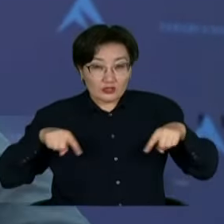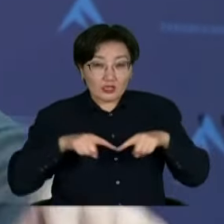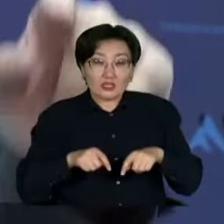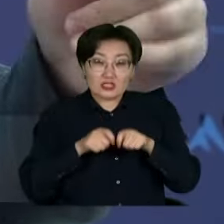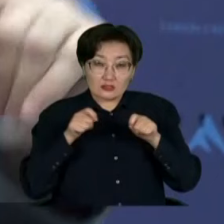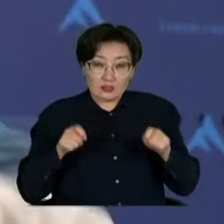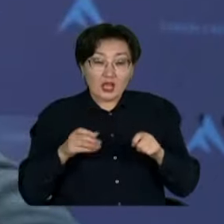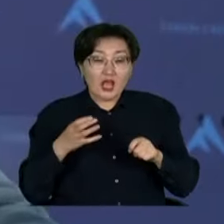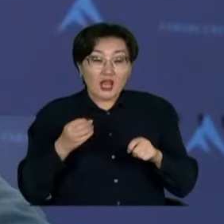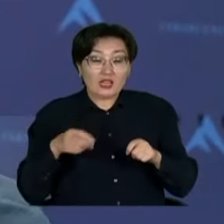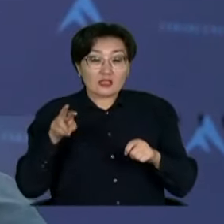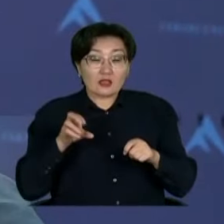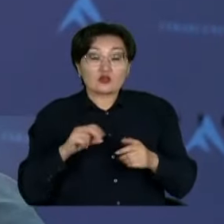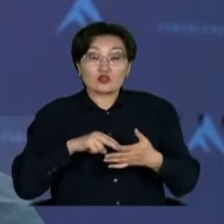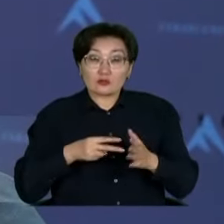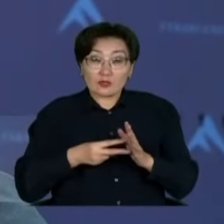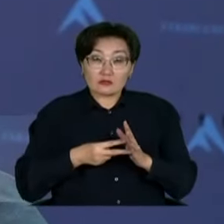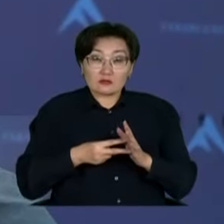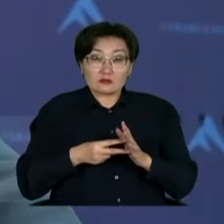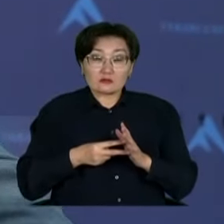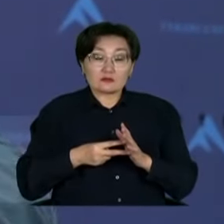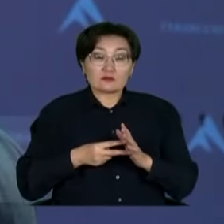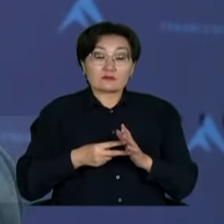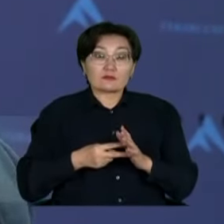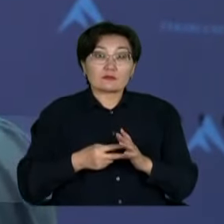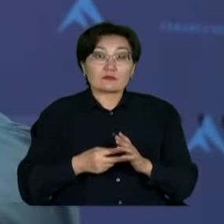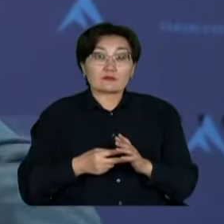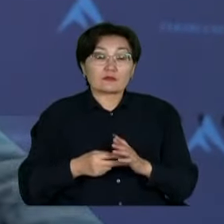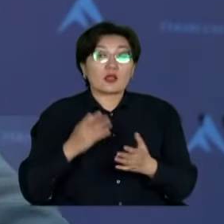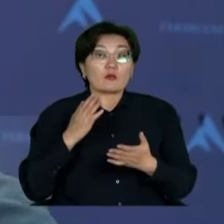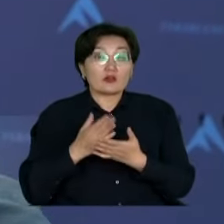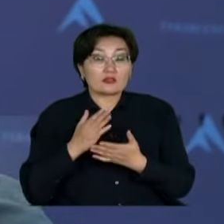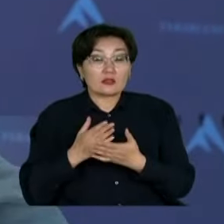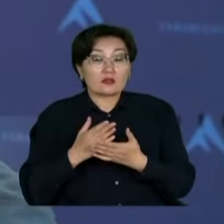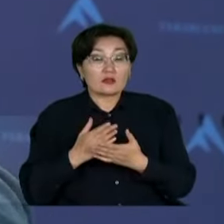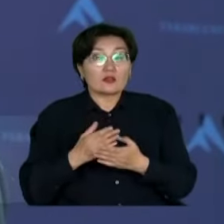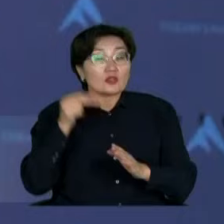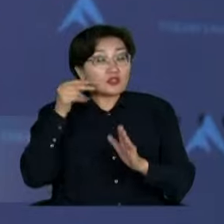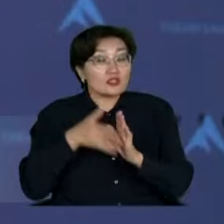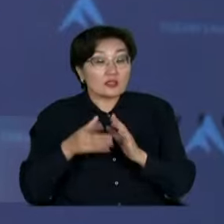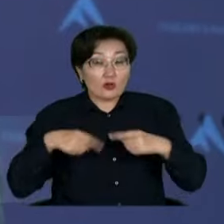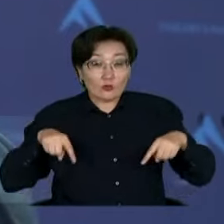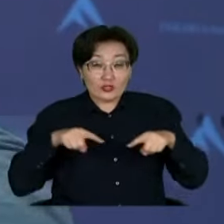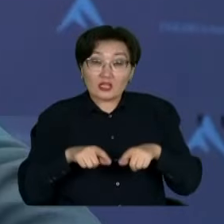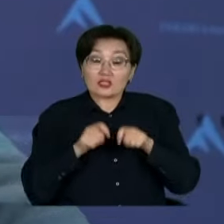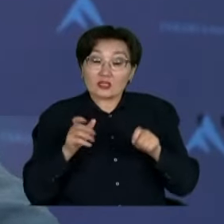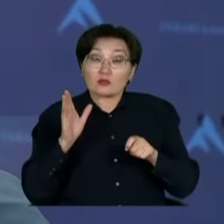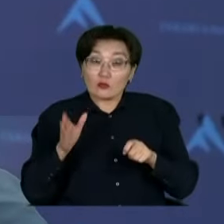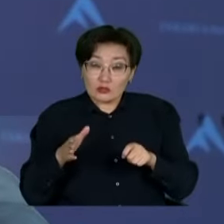де жоспарда бар бізде лаборатория ашылады. Олардың